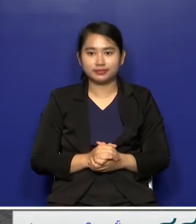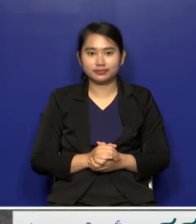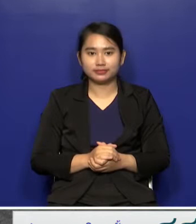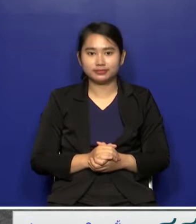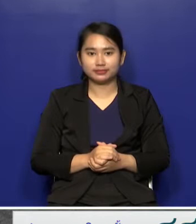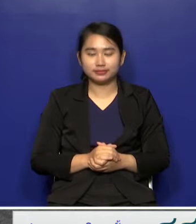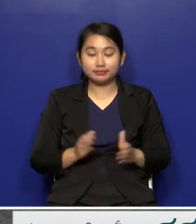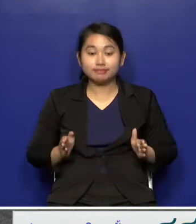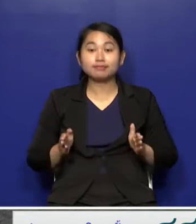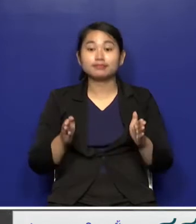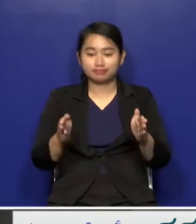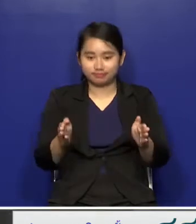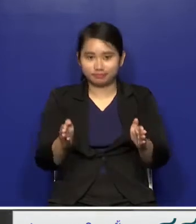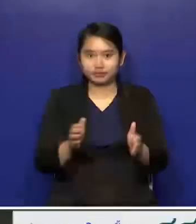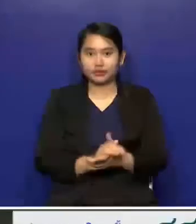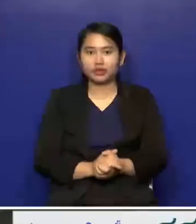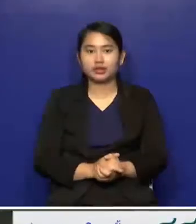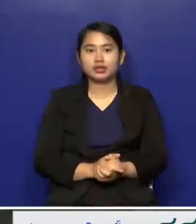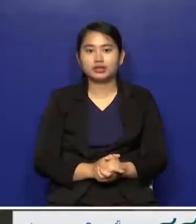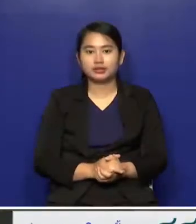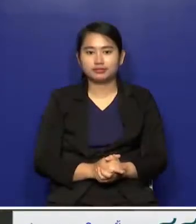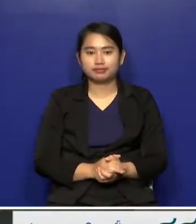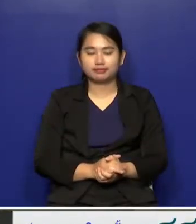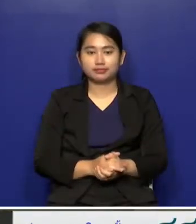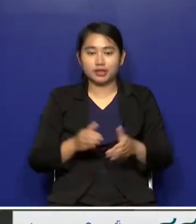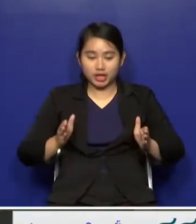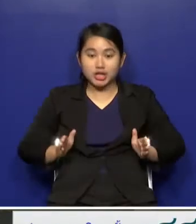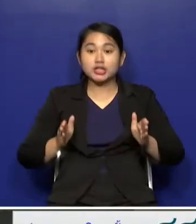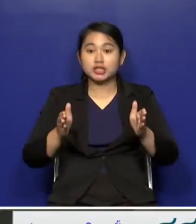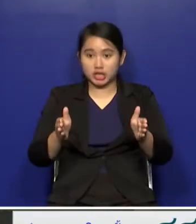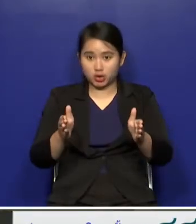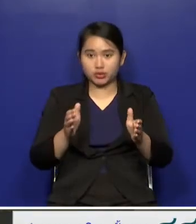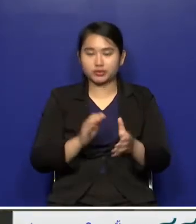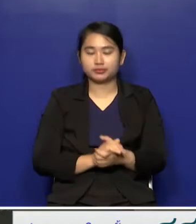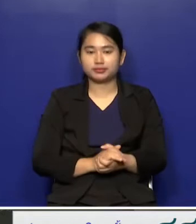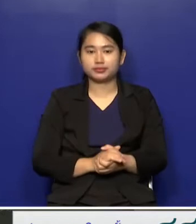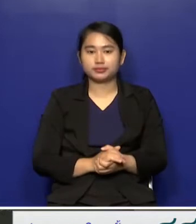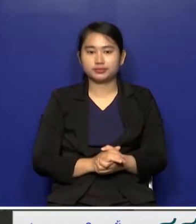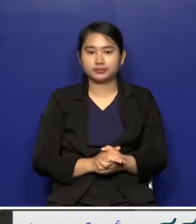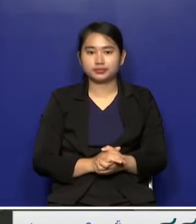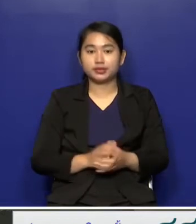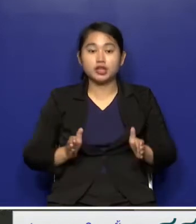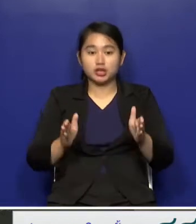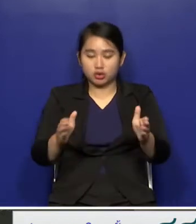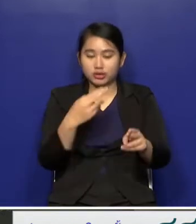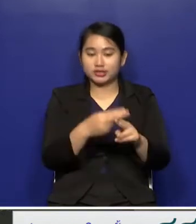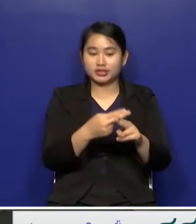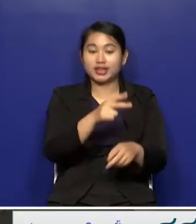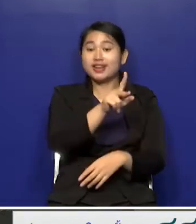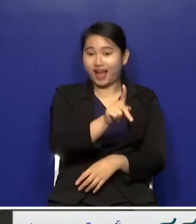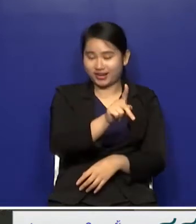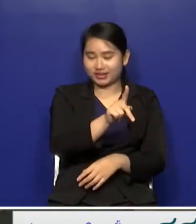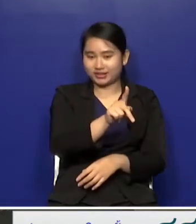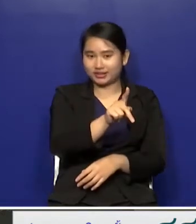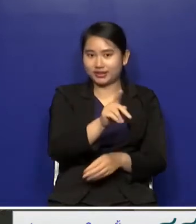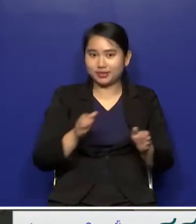เรื่องถนนที่ตำบลคลองแหที่มาจากถนนกาญจนวนิชผ่าน